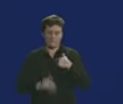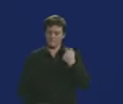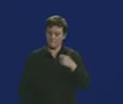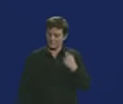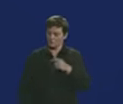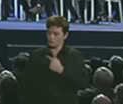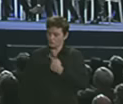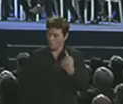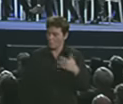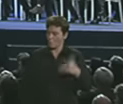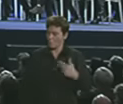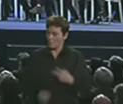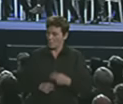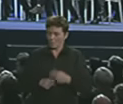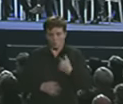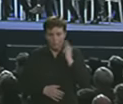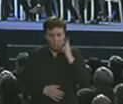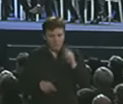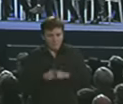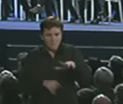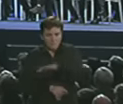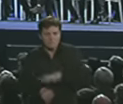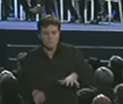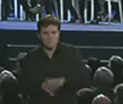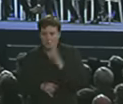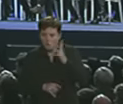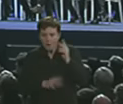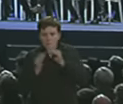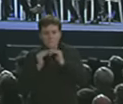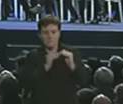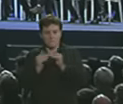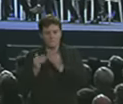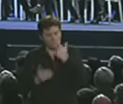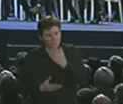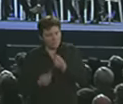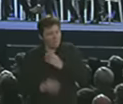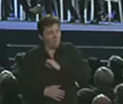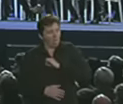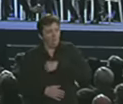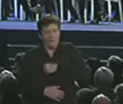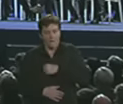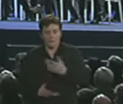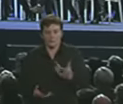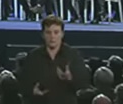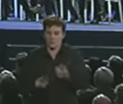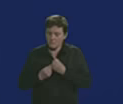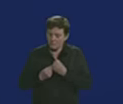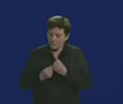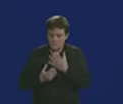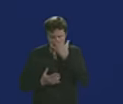République. Je reste un homme comme vous. Je reste un être humain, bouleversé par la douleur, bouleversé par le